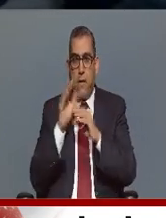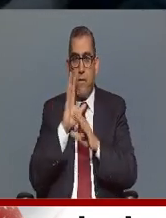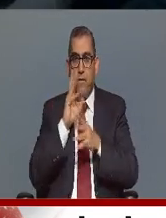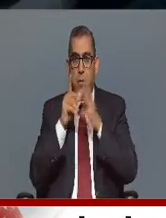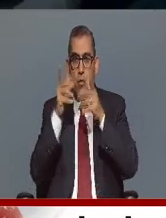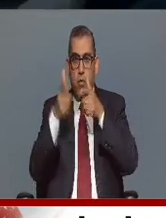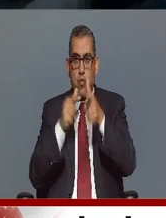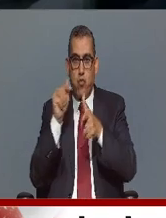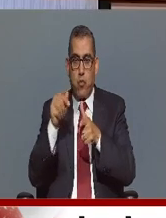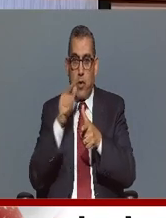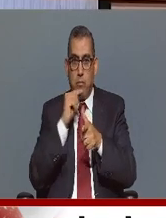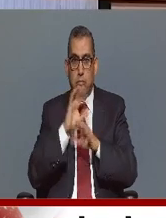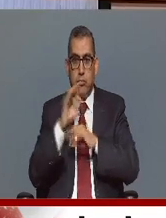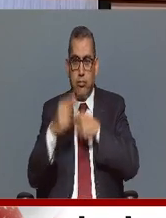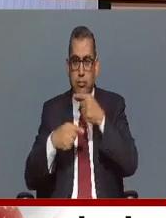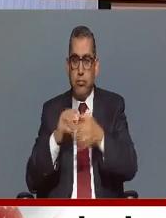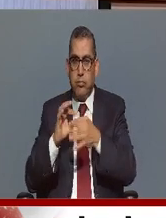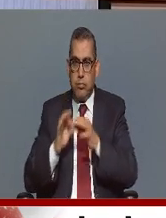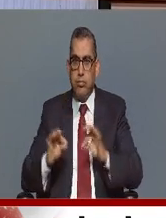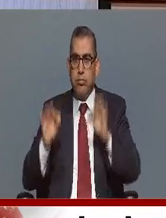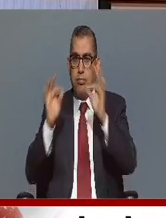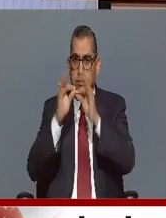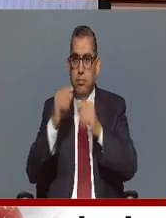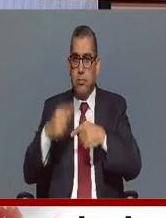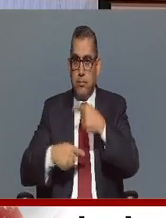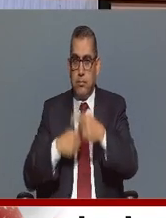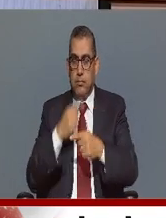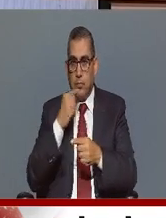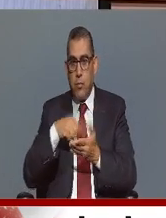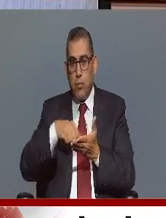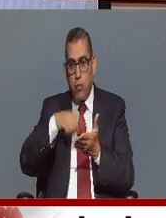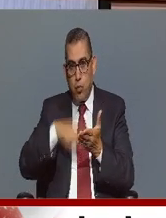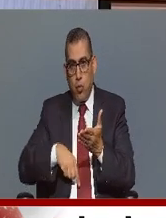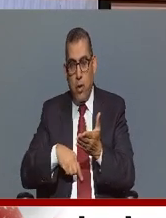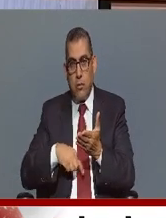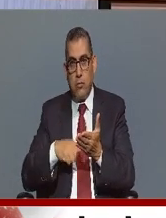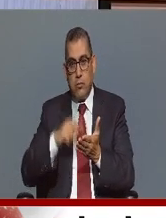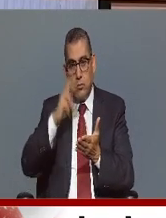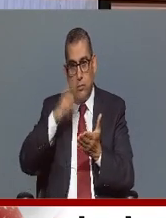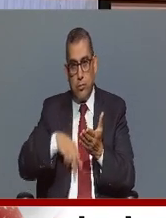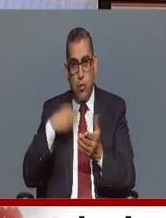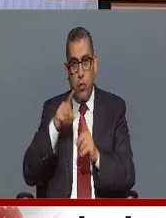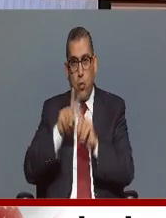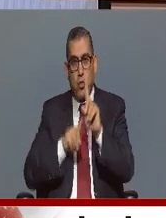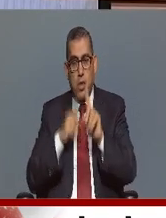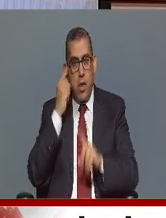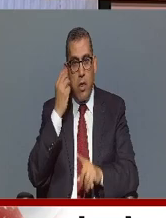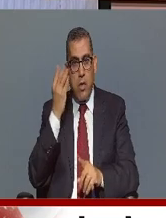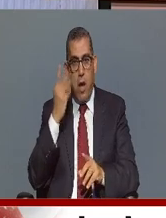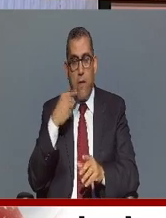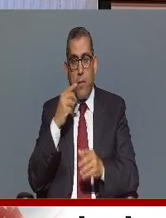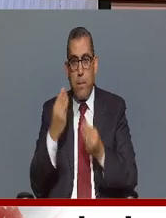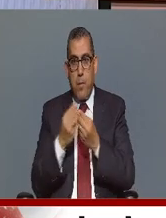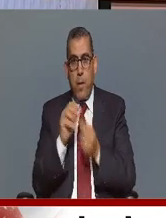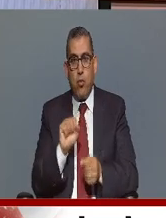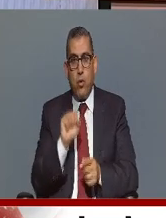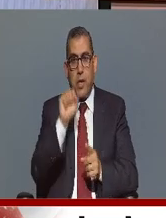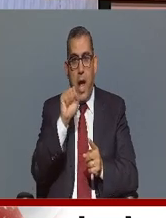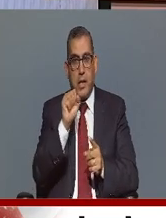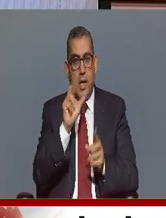في تواصل دائم من خلال البروتوكول اللي تم توقيعه بين وزارة الثقافة والمتحدة في